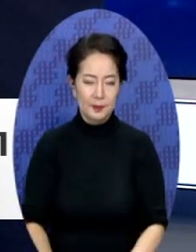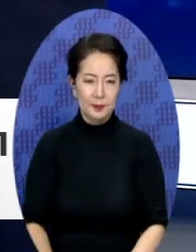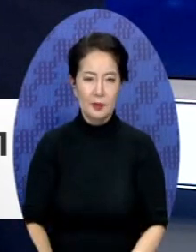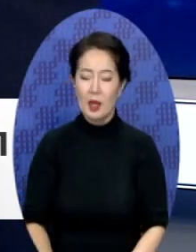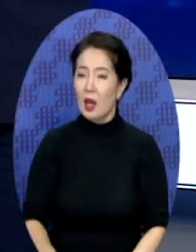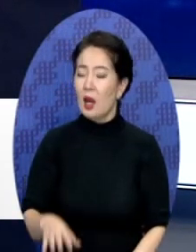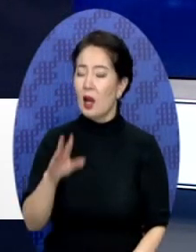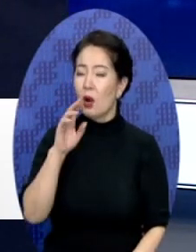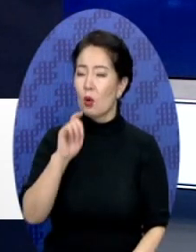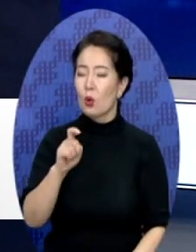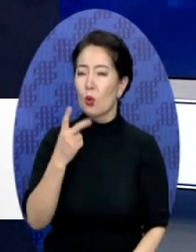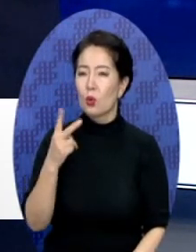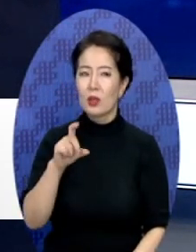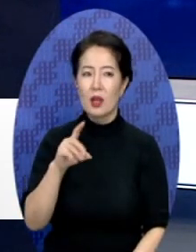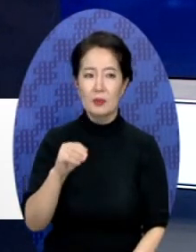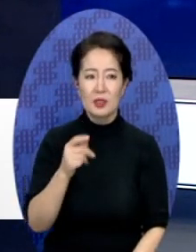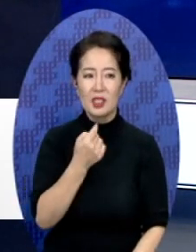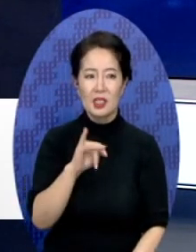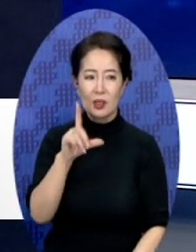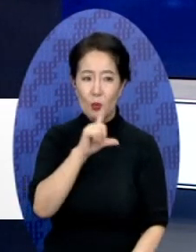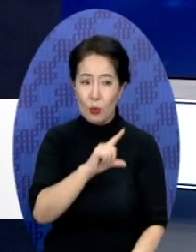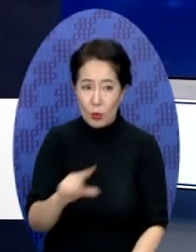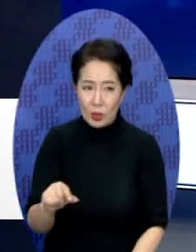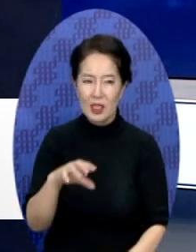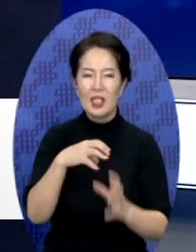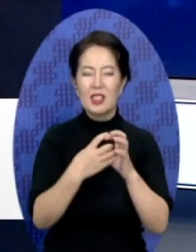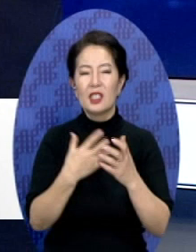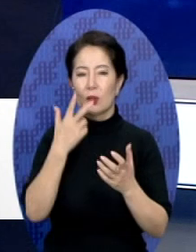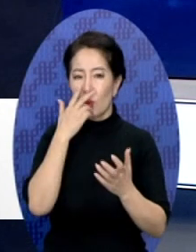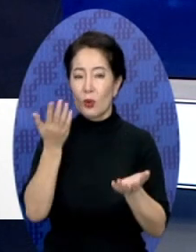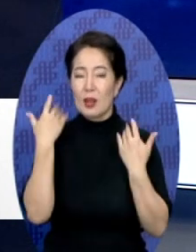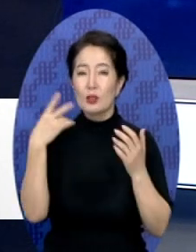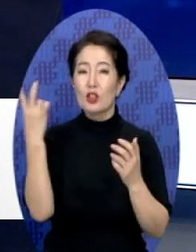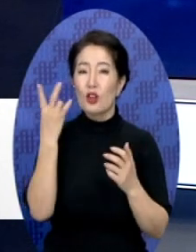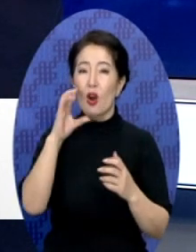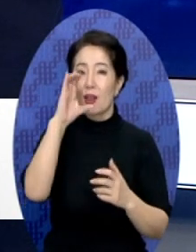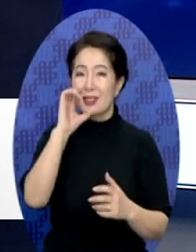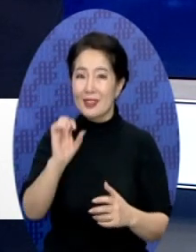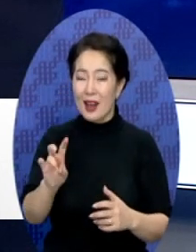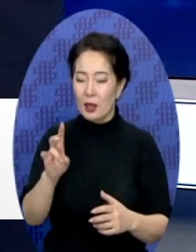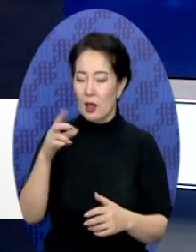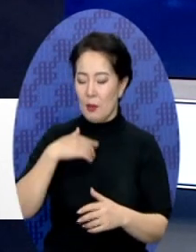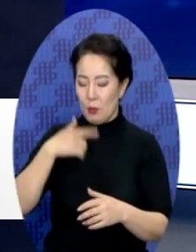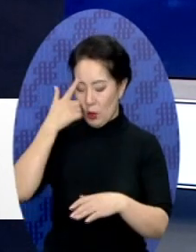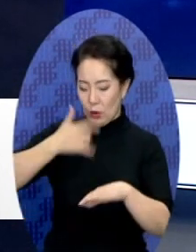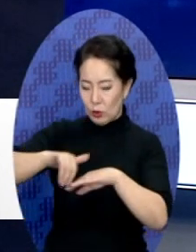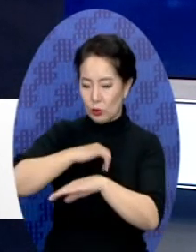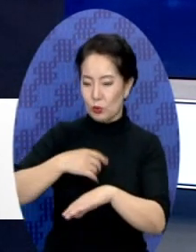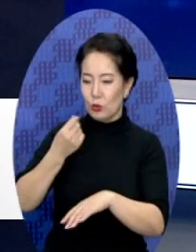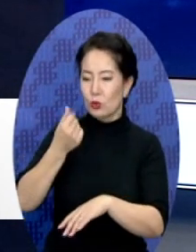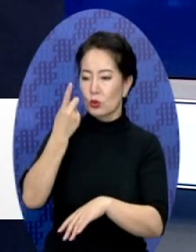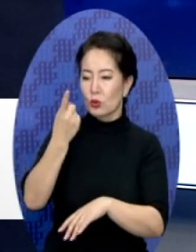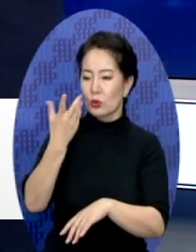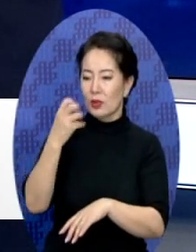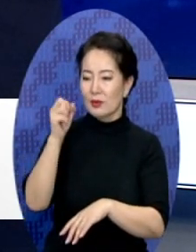За хөлмжийн хин ялгарлыг бууруулахад дэлхийн уран амьсгалын ногоон сангаас манай улсад бол 150 сая Америк долларын ихөө сангуучлалтыг бол олгосон